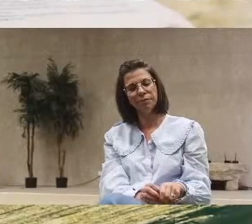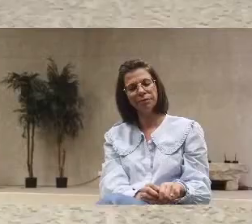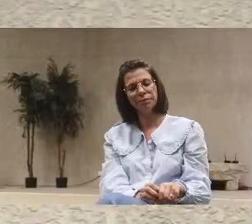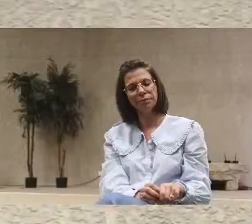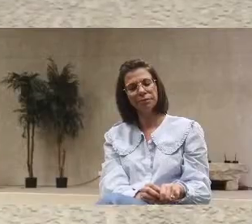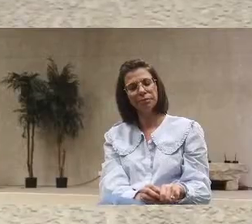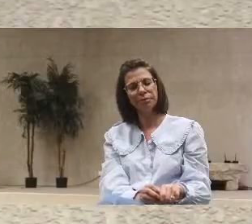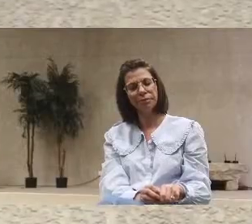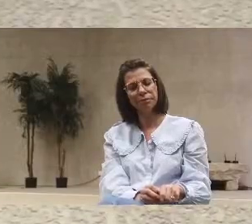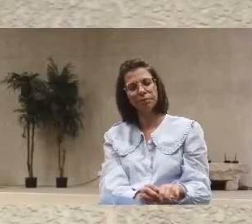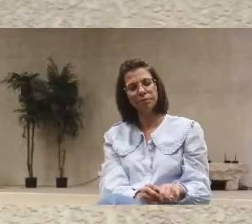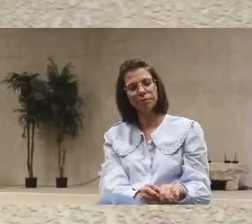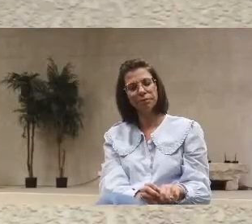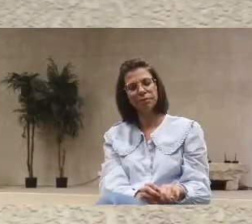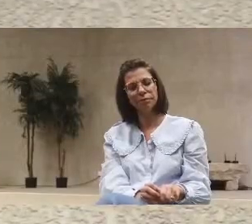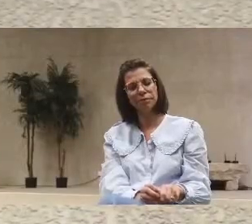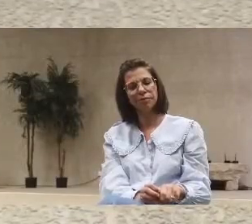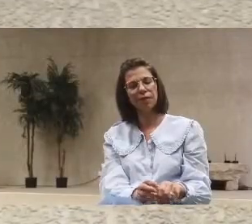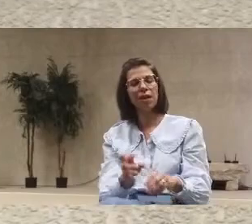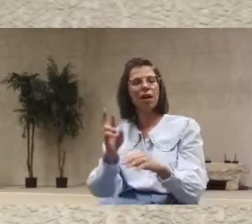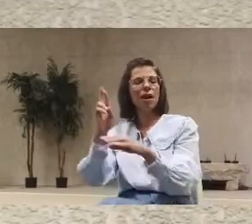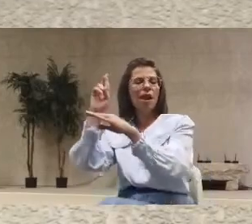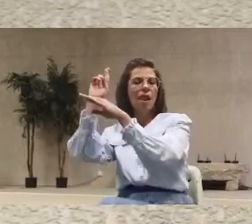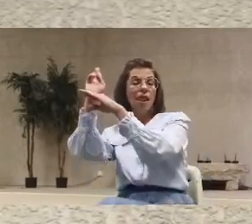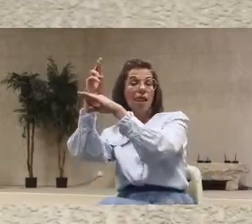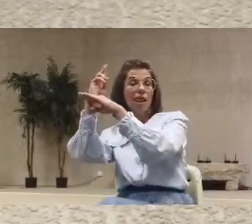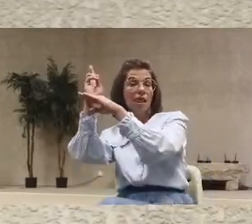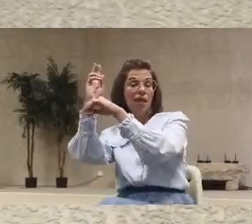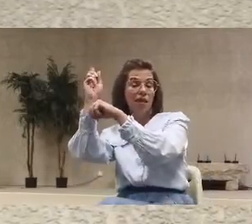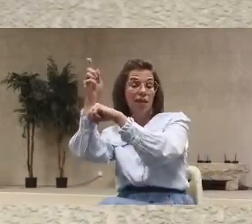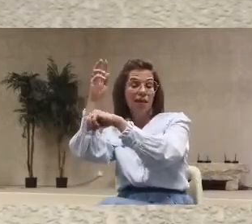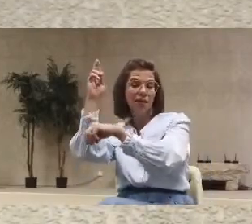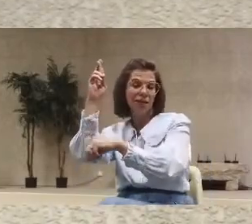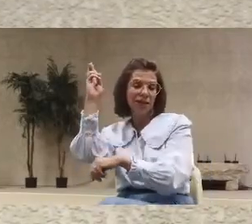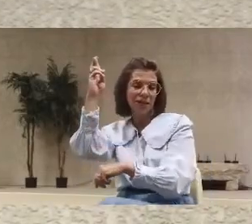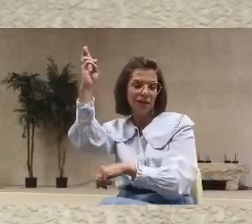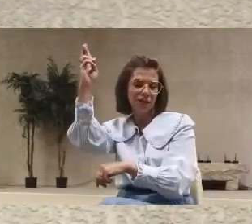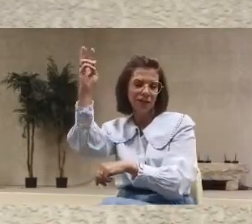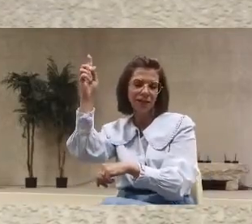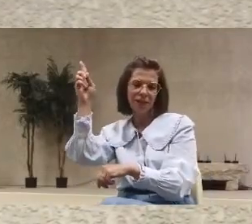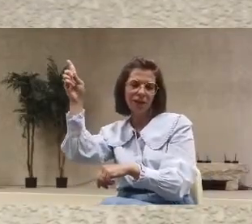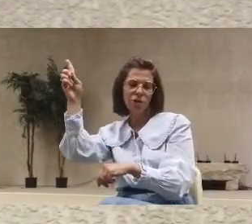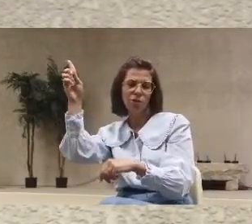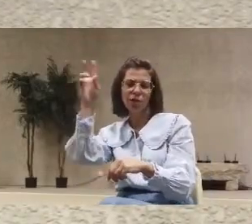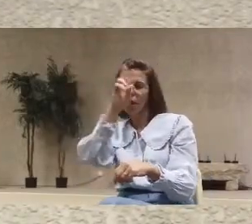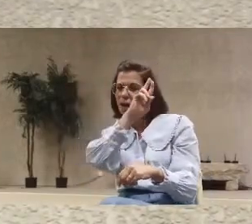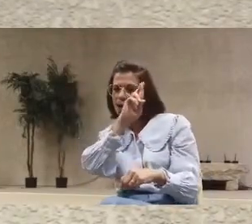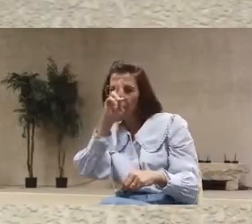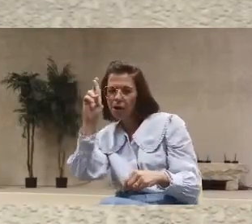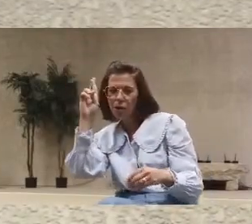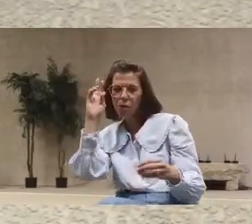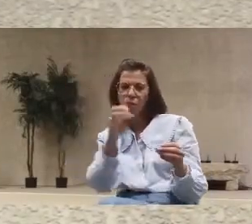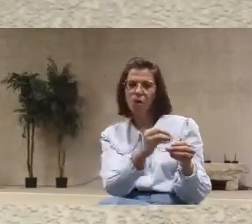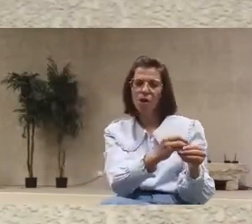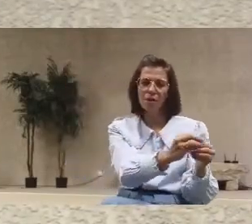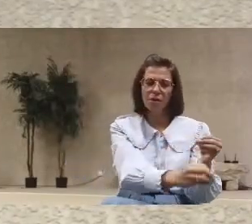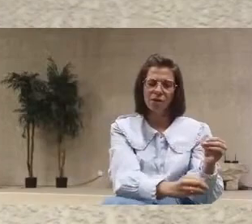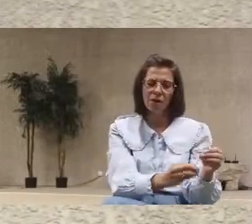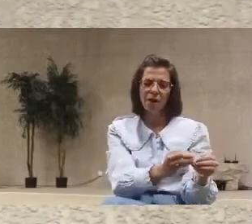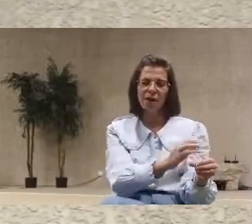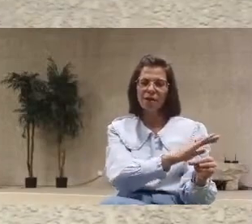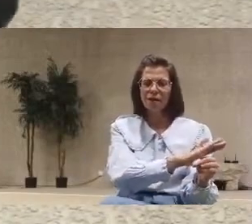'il est dit, l'éternel sera roi, justement, de toute la terre. Si on regarde dans